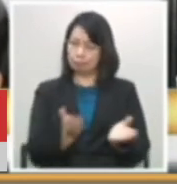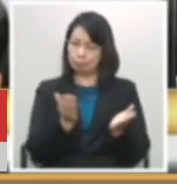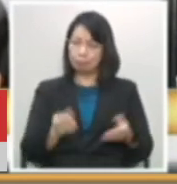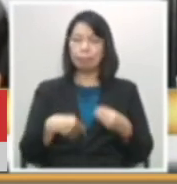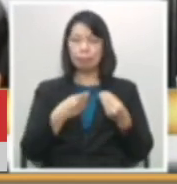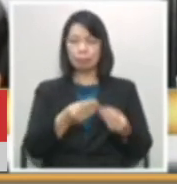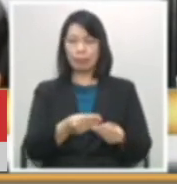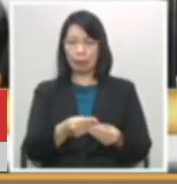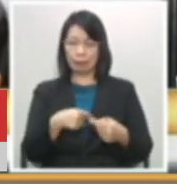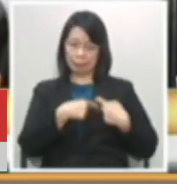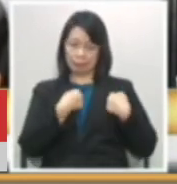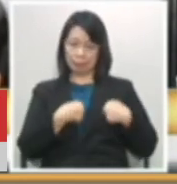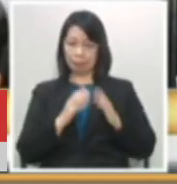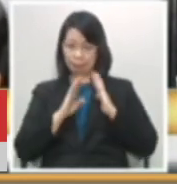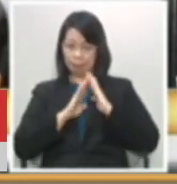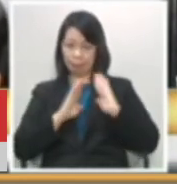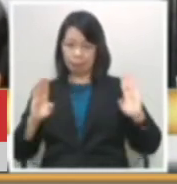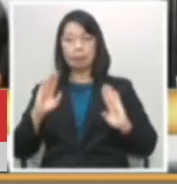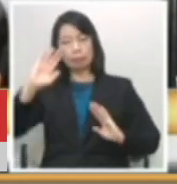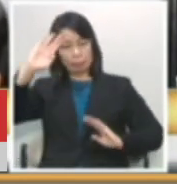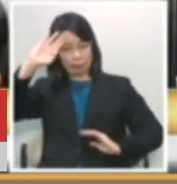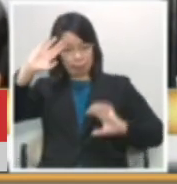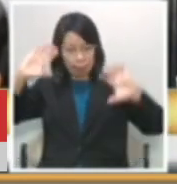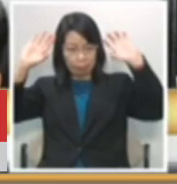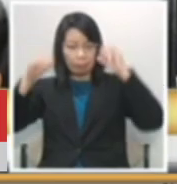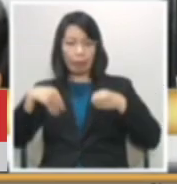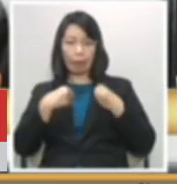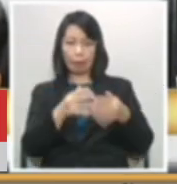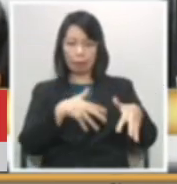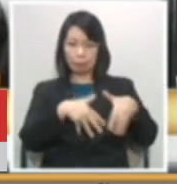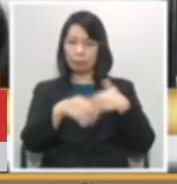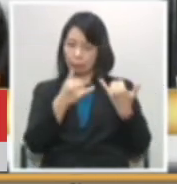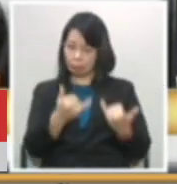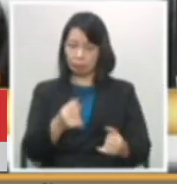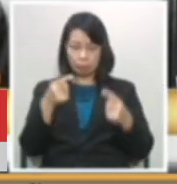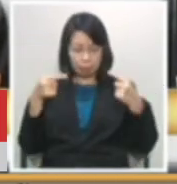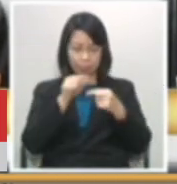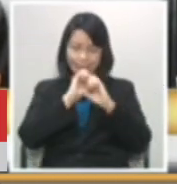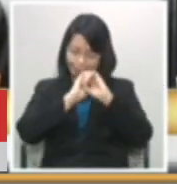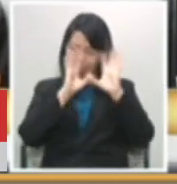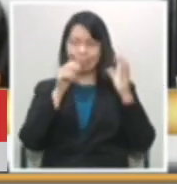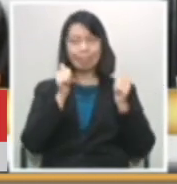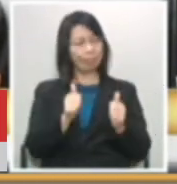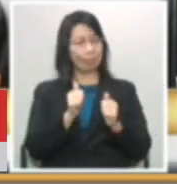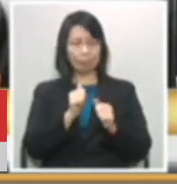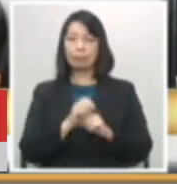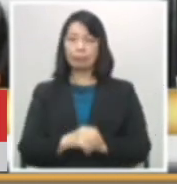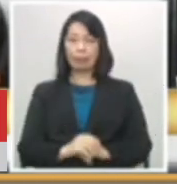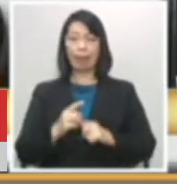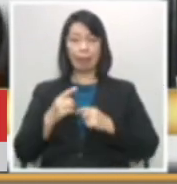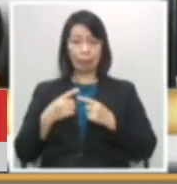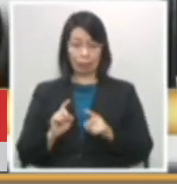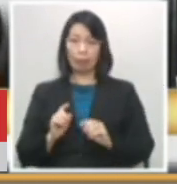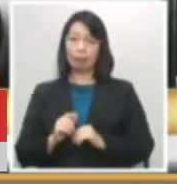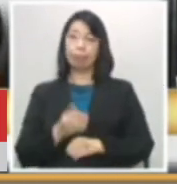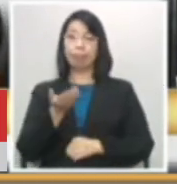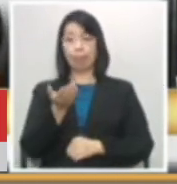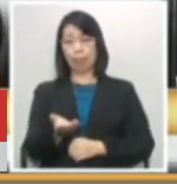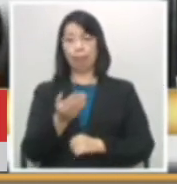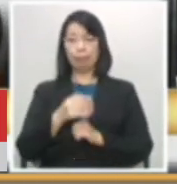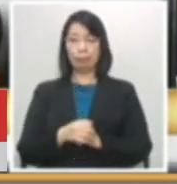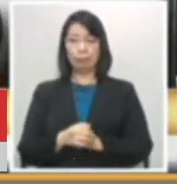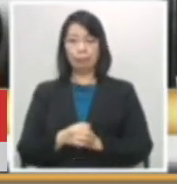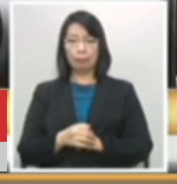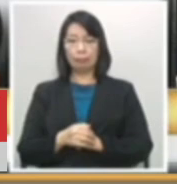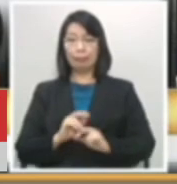ถึงความจริงใจที่รัฐบาลจะมีต่อประชาชนในเวลานี้ได้อย่างดีที่สุดค่ะแต่อย่างไรก็ตามนะคะในส่วน